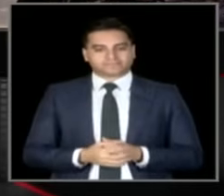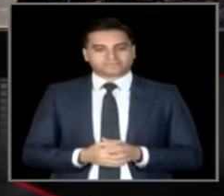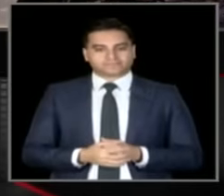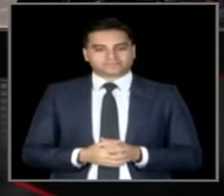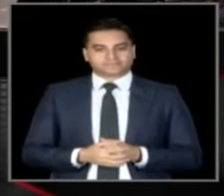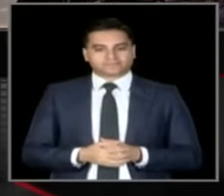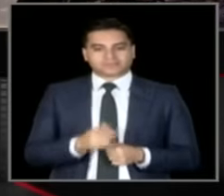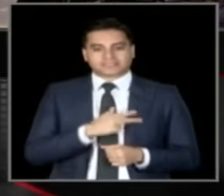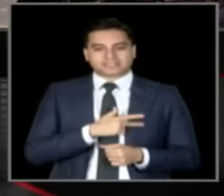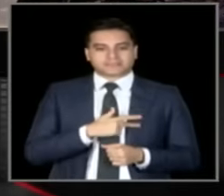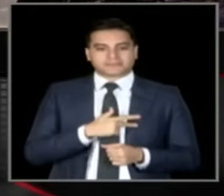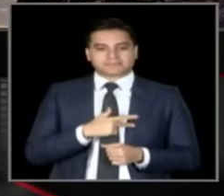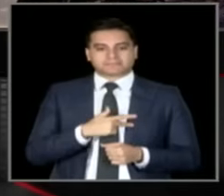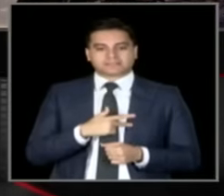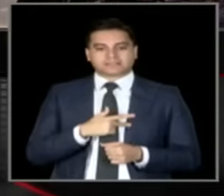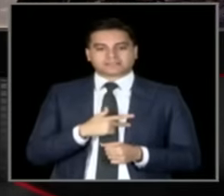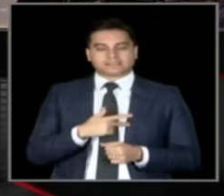The Isle of the Dead.